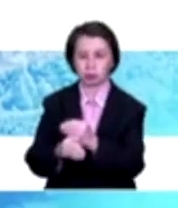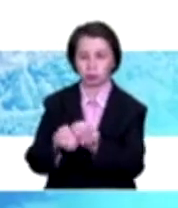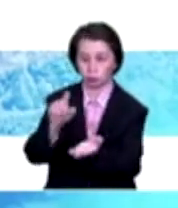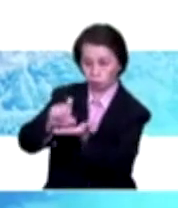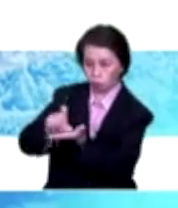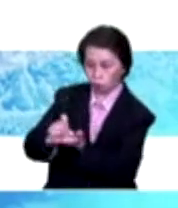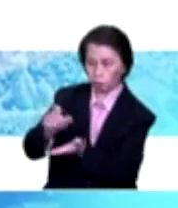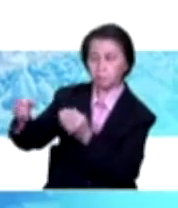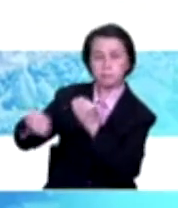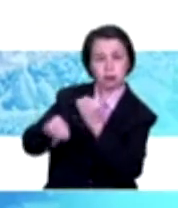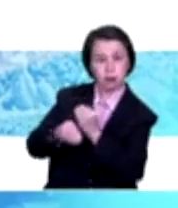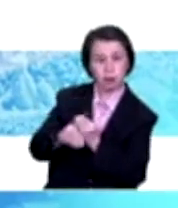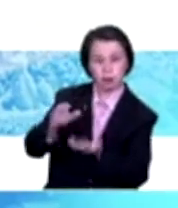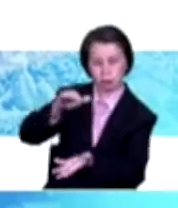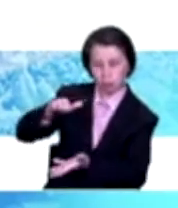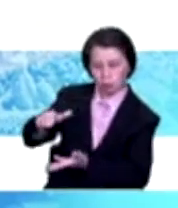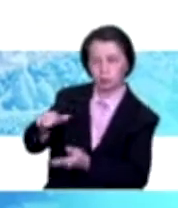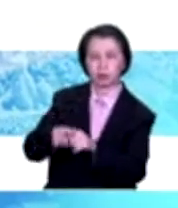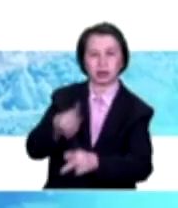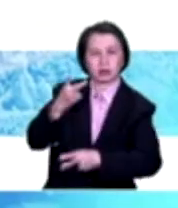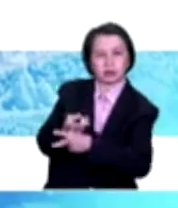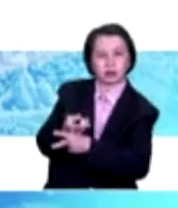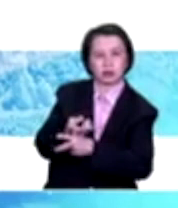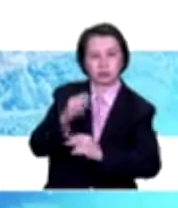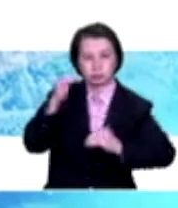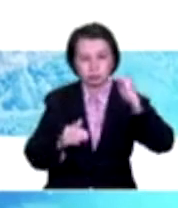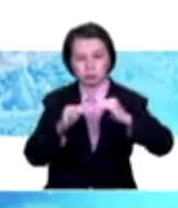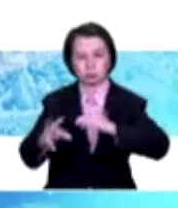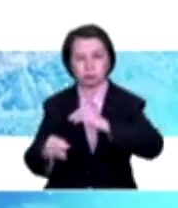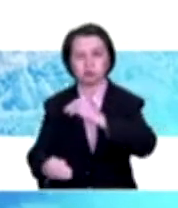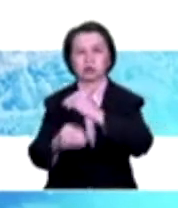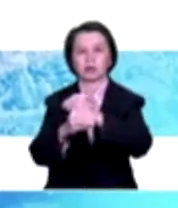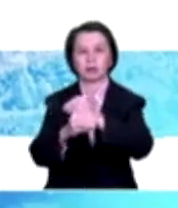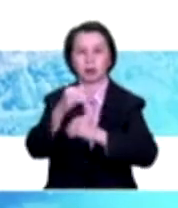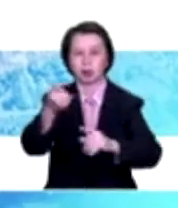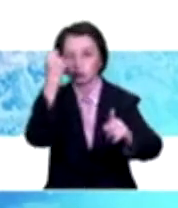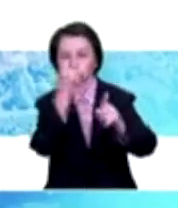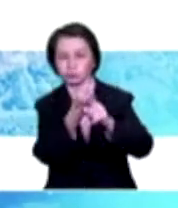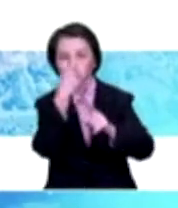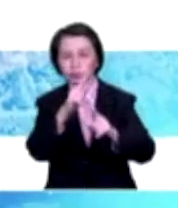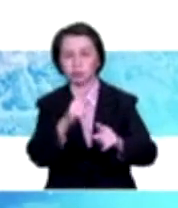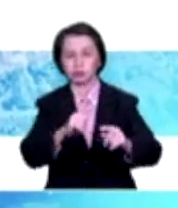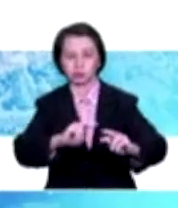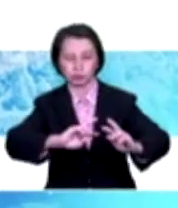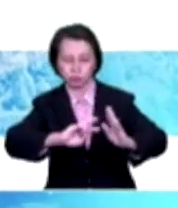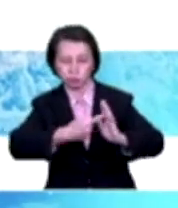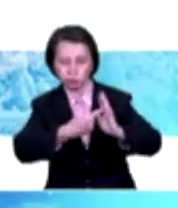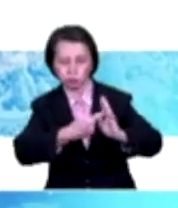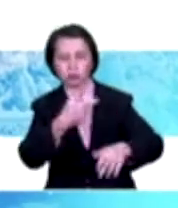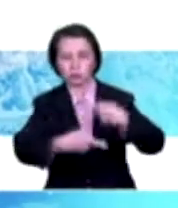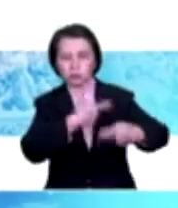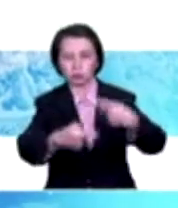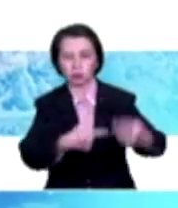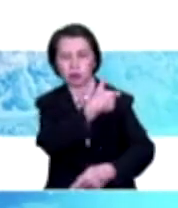ini antara lainnya adalah sebagai stok penimbal tambahan serta bertujuan untuk memulakan proses